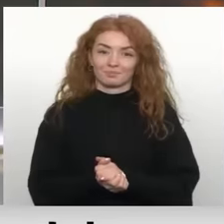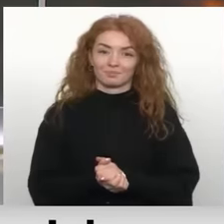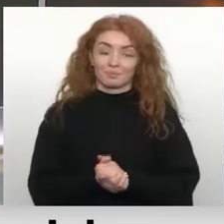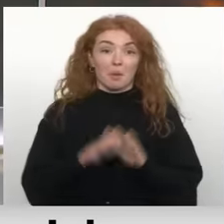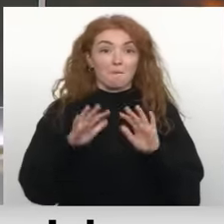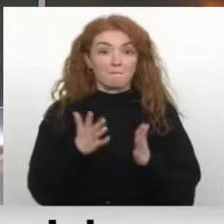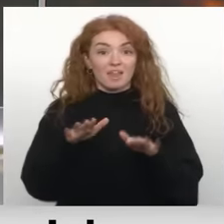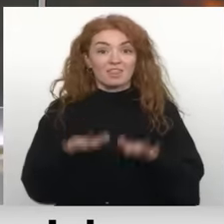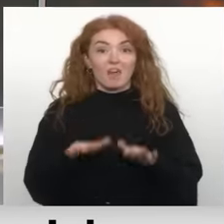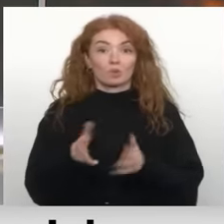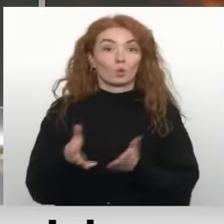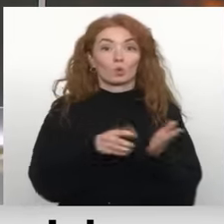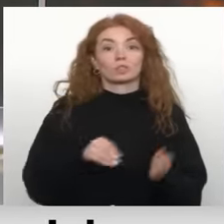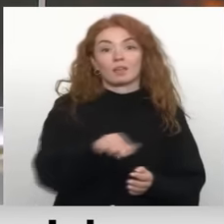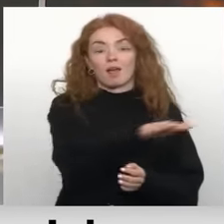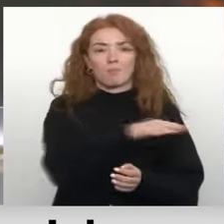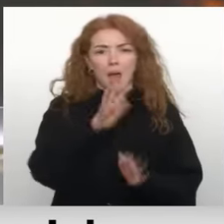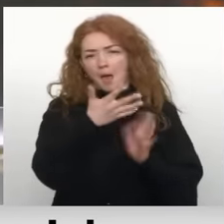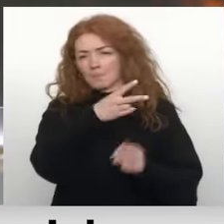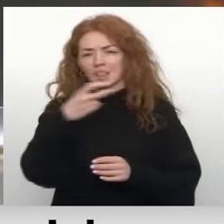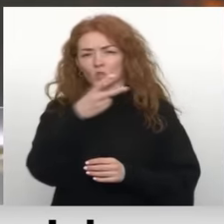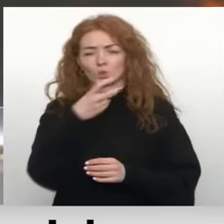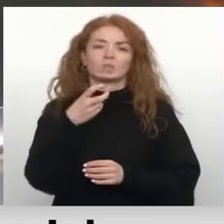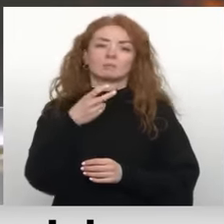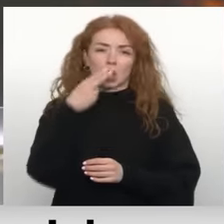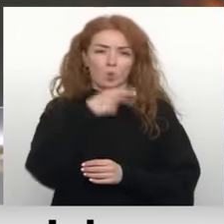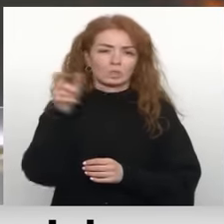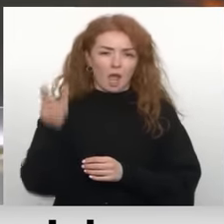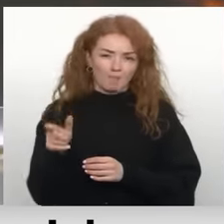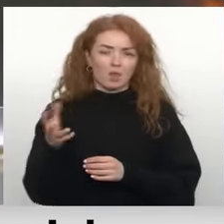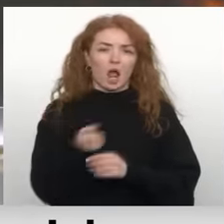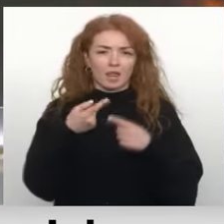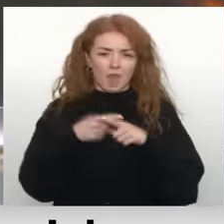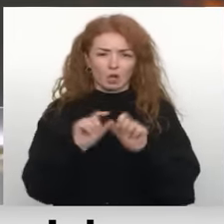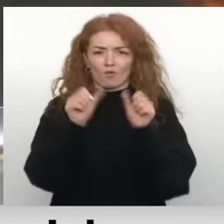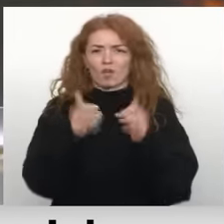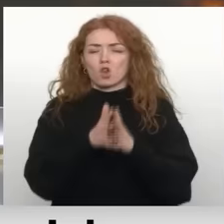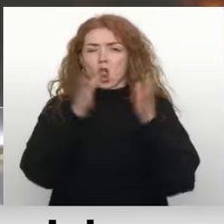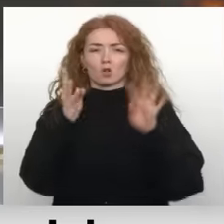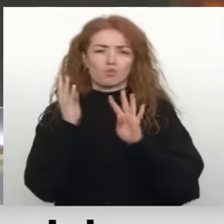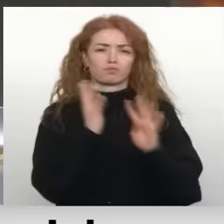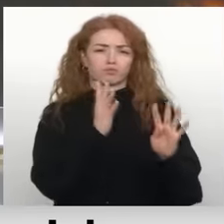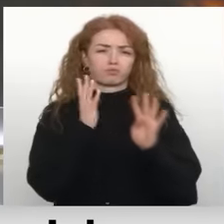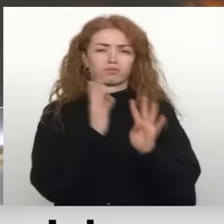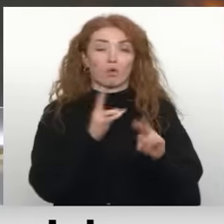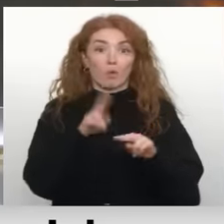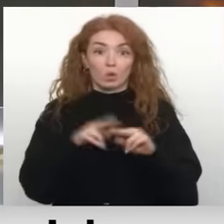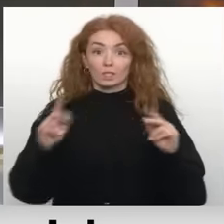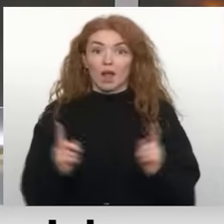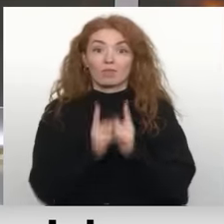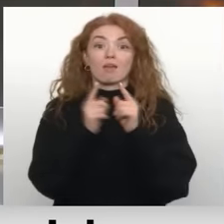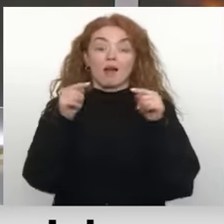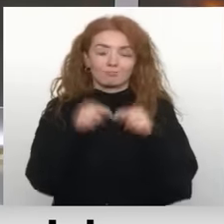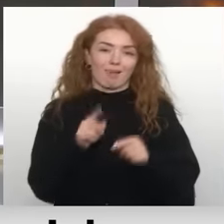Savukārt Dienvidu Kurzemē ap 200 lauksaimnieku ar savu tehniku veidoja iespaidīgas kolonas uz ceļiem, vienkopus satiekoties